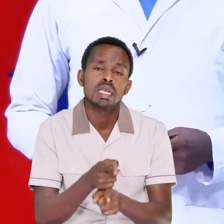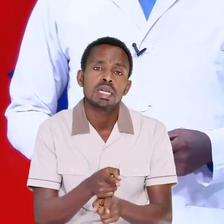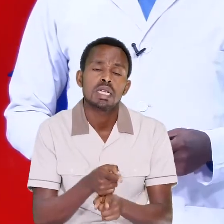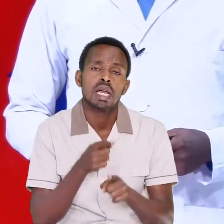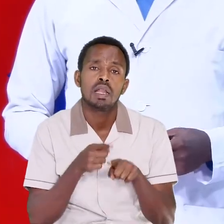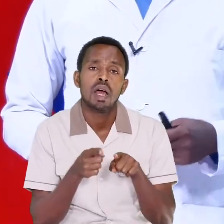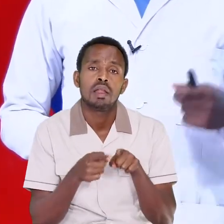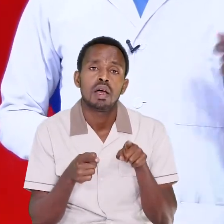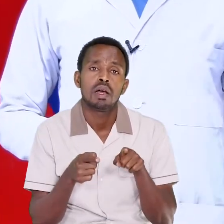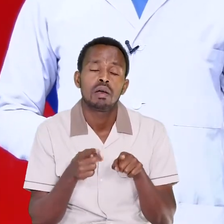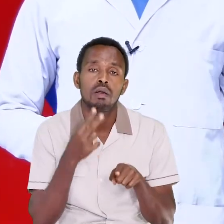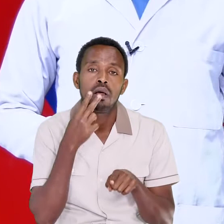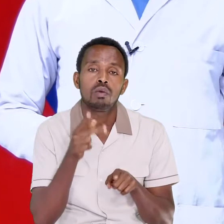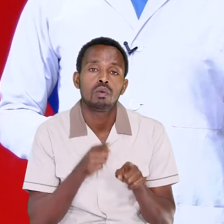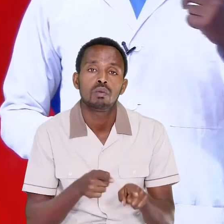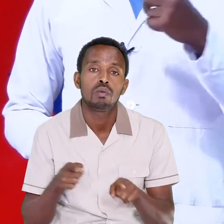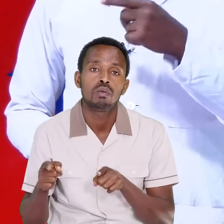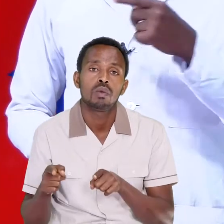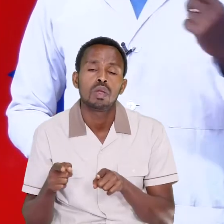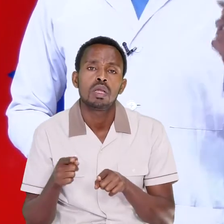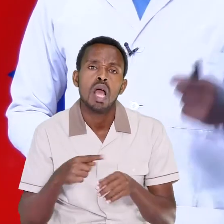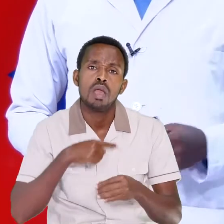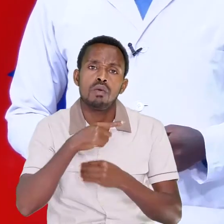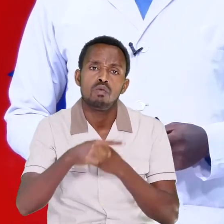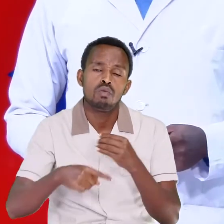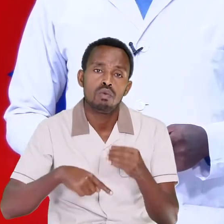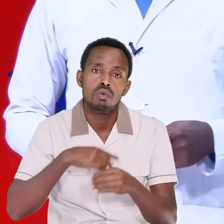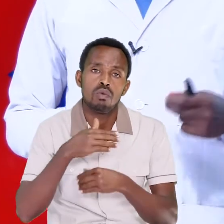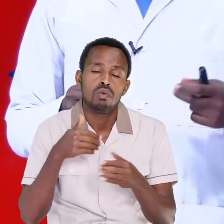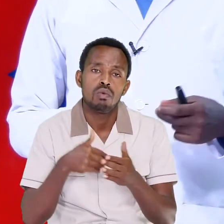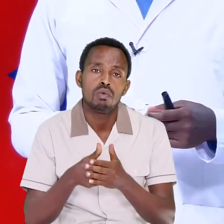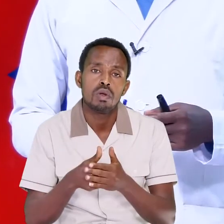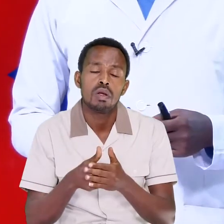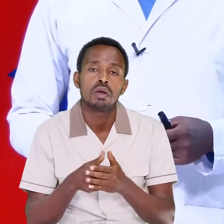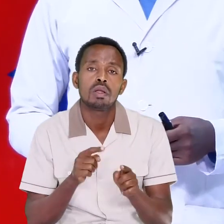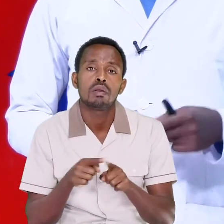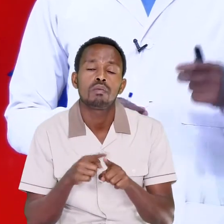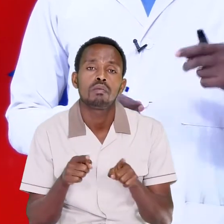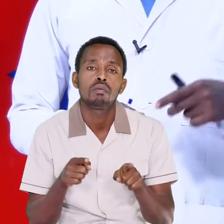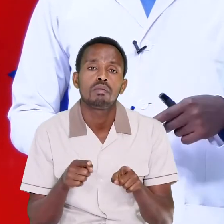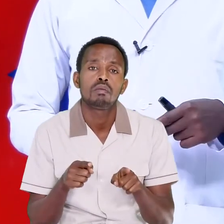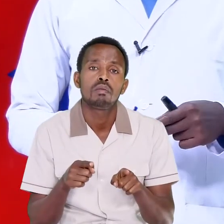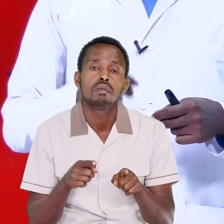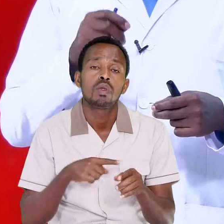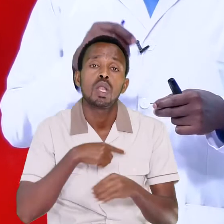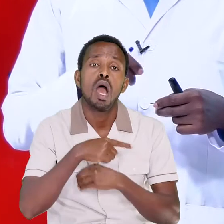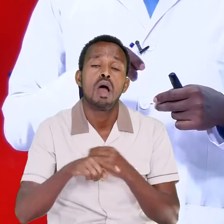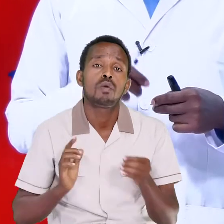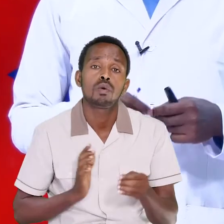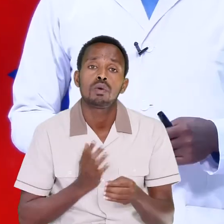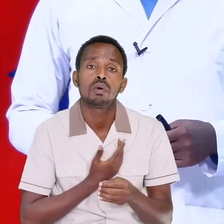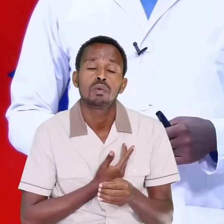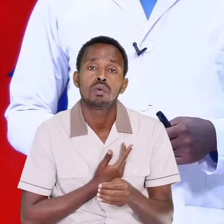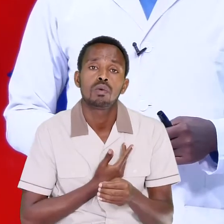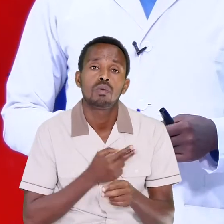immoo jechoota guyyuu naannoo keenyatti itti fayyadamnu adda addaa naannoo keenyatti kan maqaa